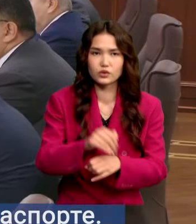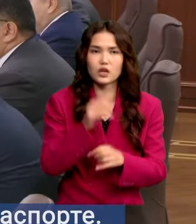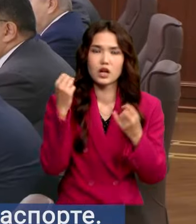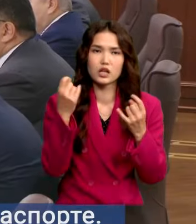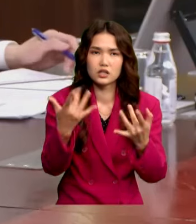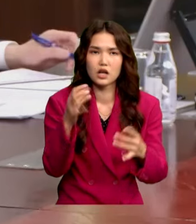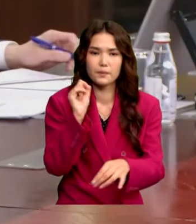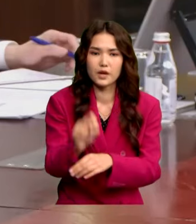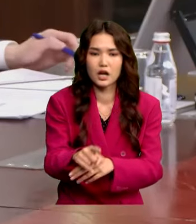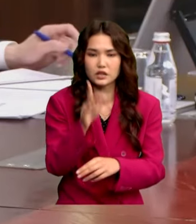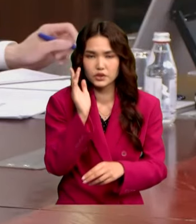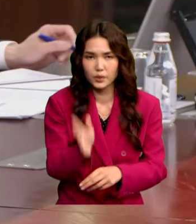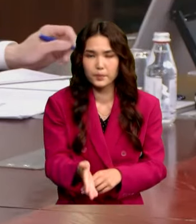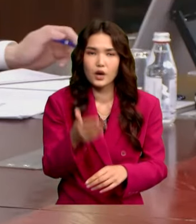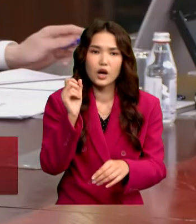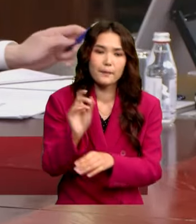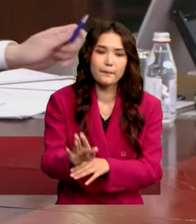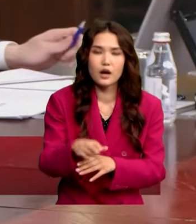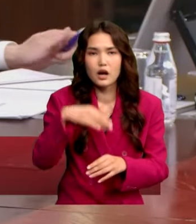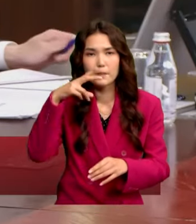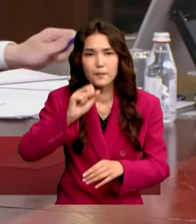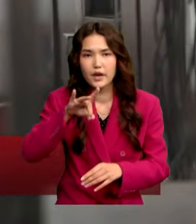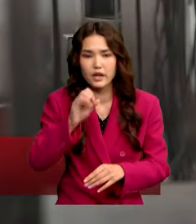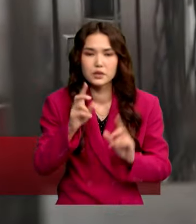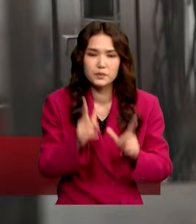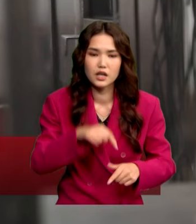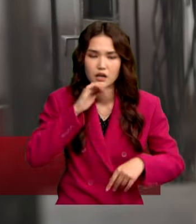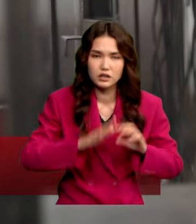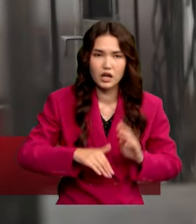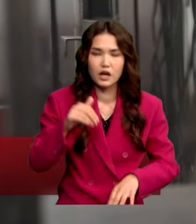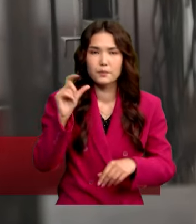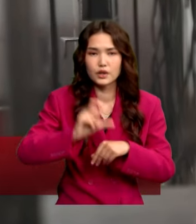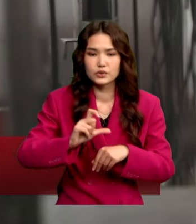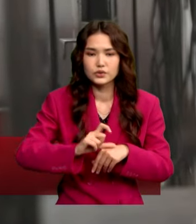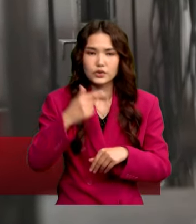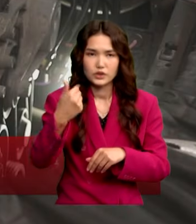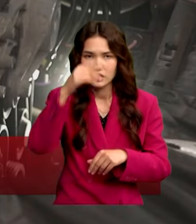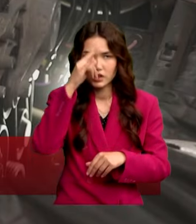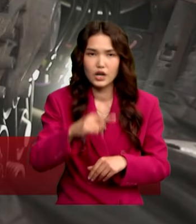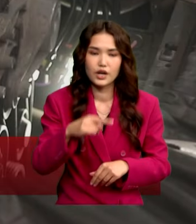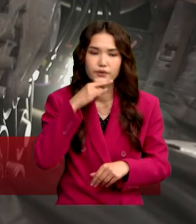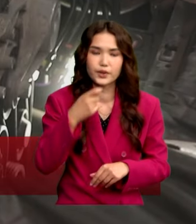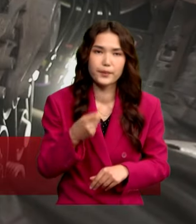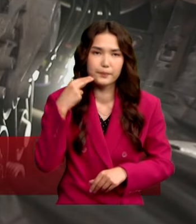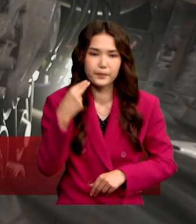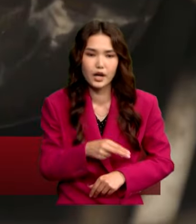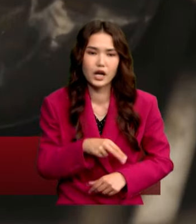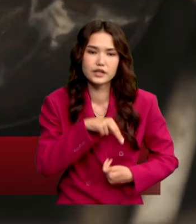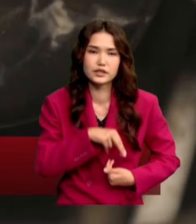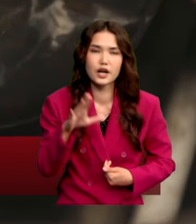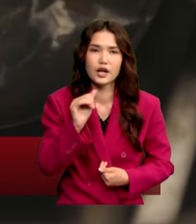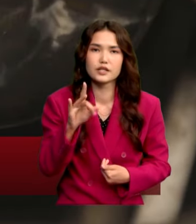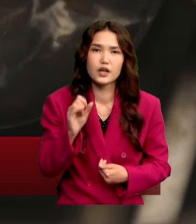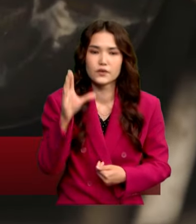қабылдауды тапсырамын. С этим поручением Бектенова согласны и эксперты. По словам Арсена Шакова, в Казахстане мало качественных сервисов, которые